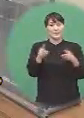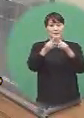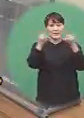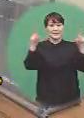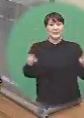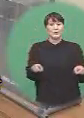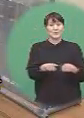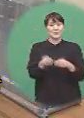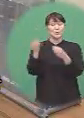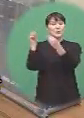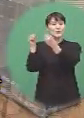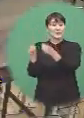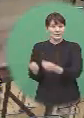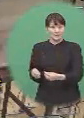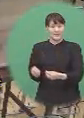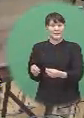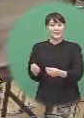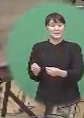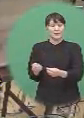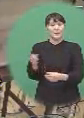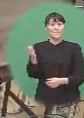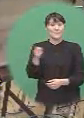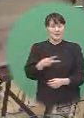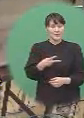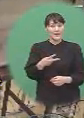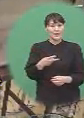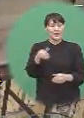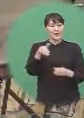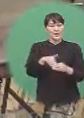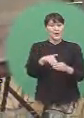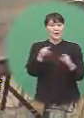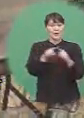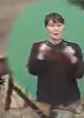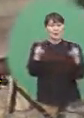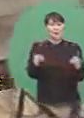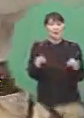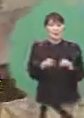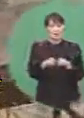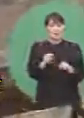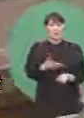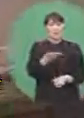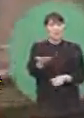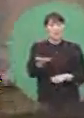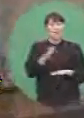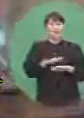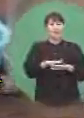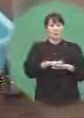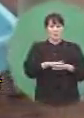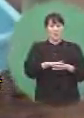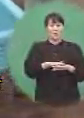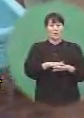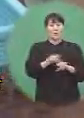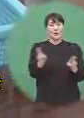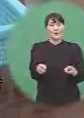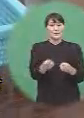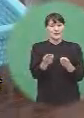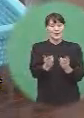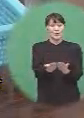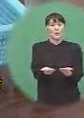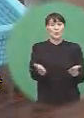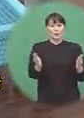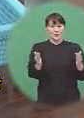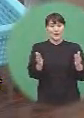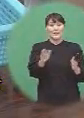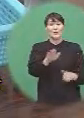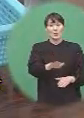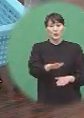ですとかと投票入場券の受け渡し投票用紙の家私を専用トレーを